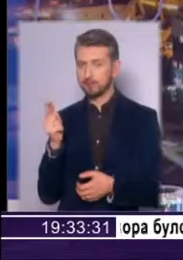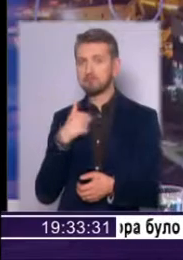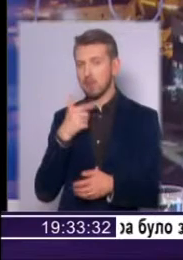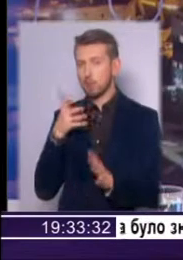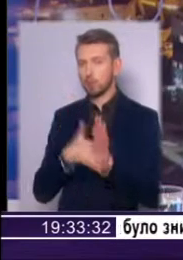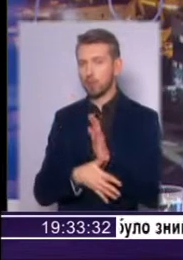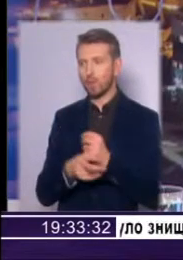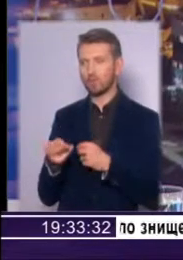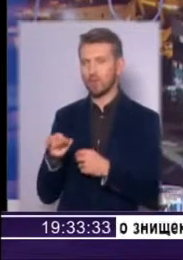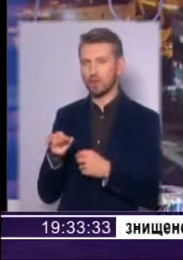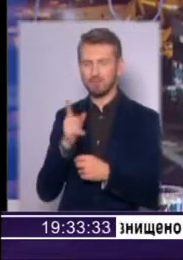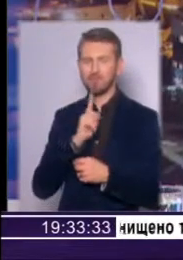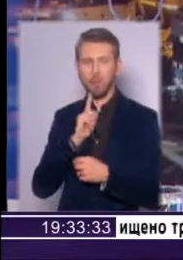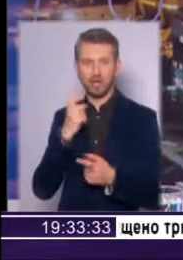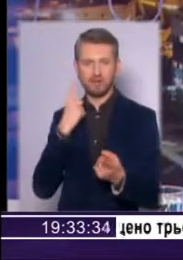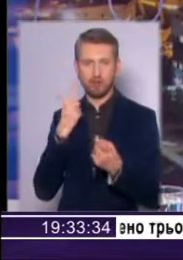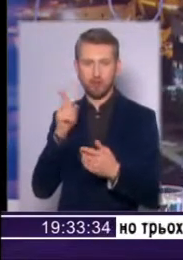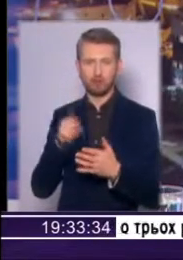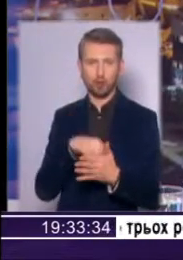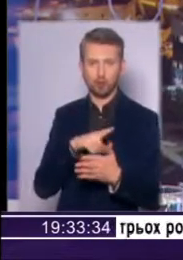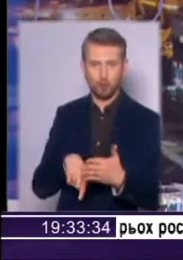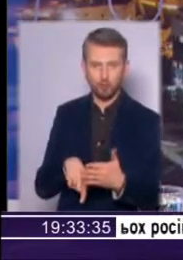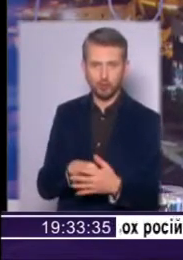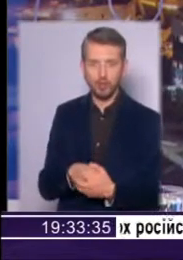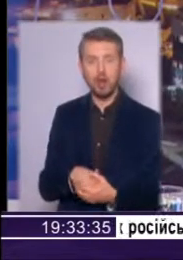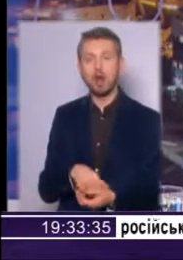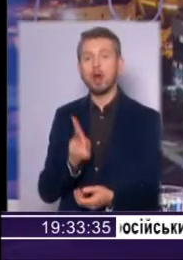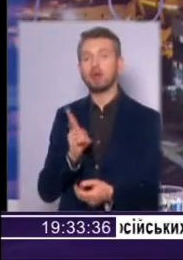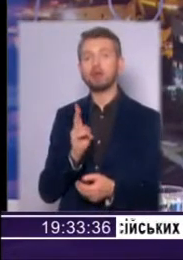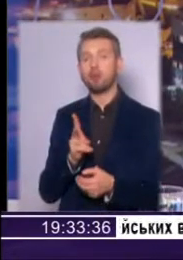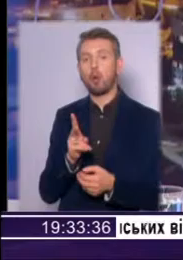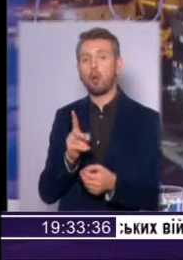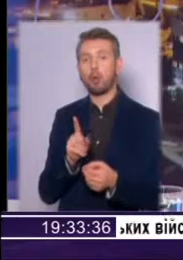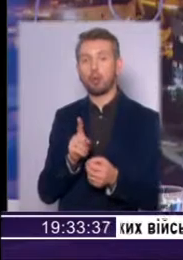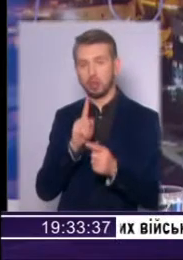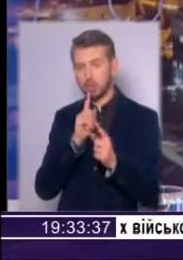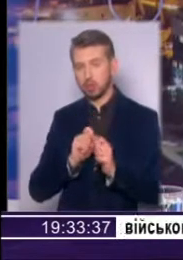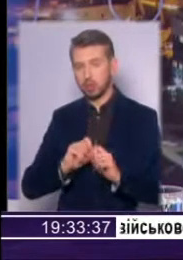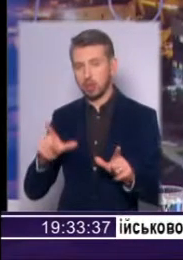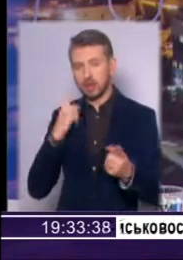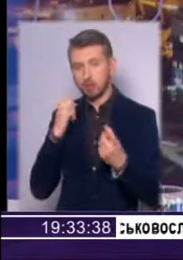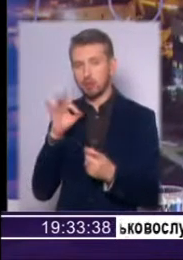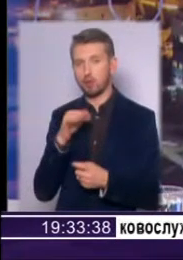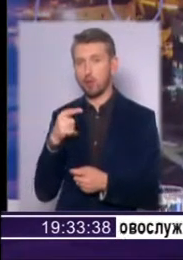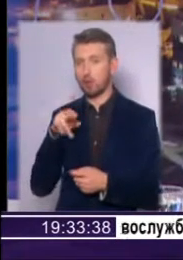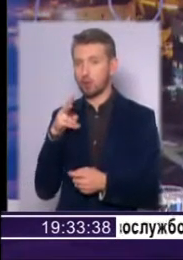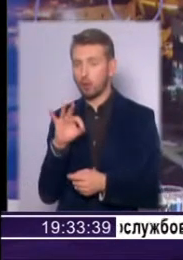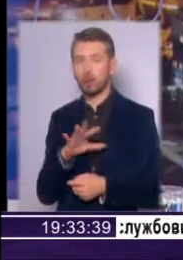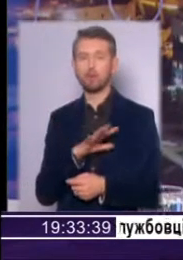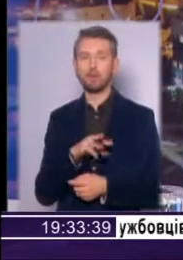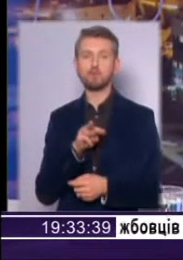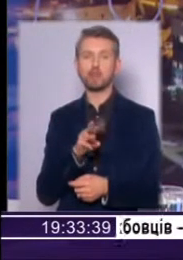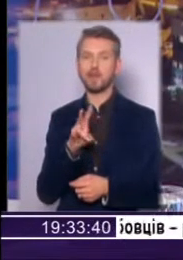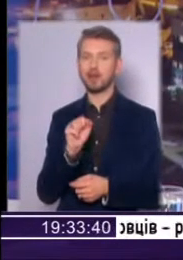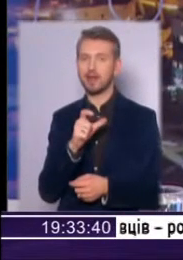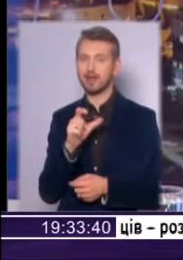що вони поки що цю інформацію навіть спростовують. Хто виклав цю інформацію щодо Гопко? Це був Мустафа Наєв, народний депутат